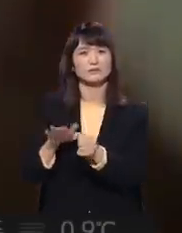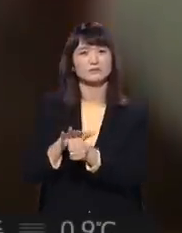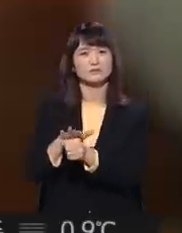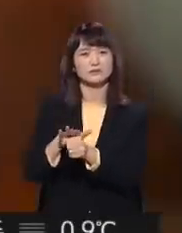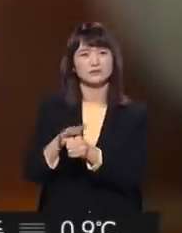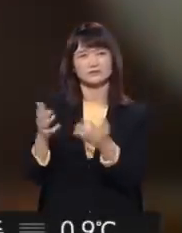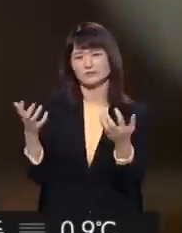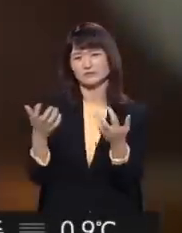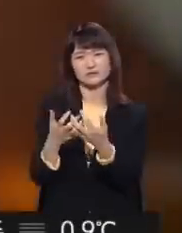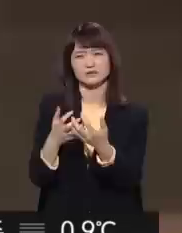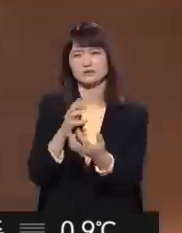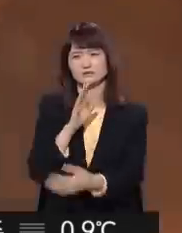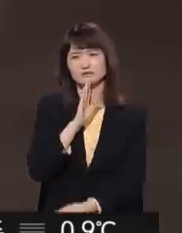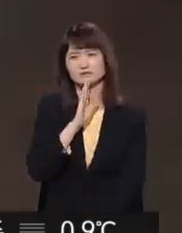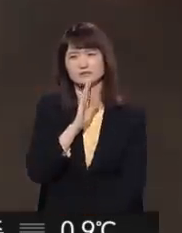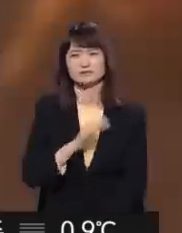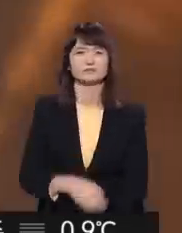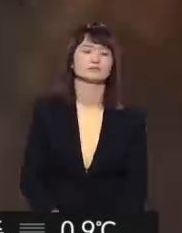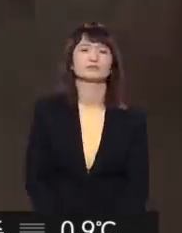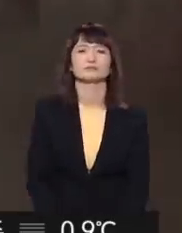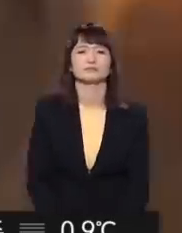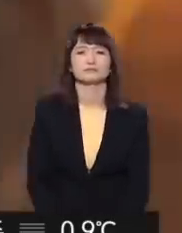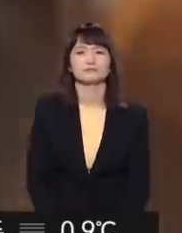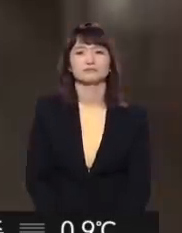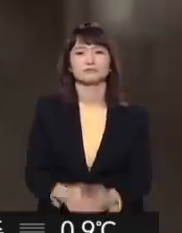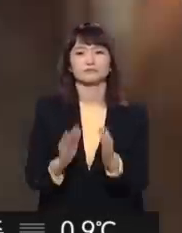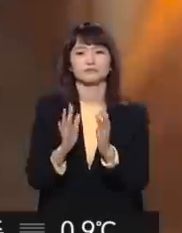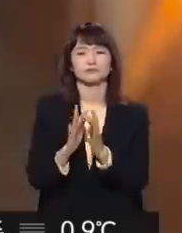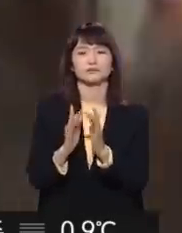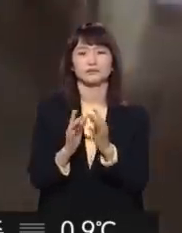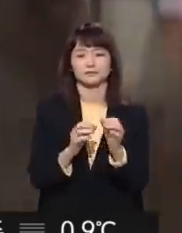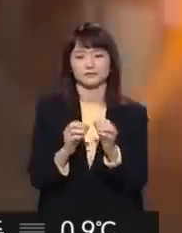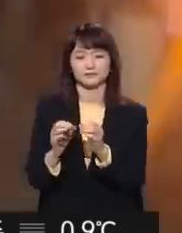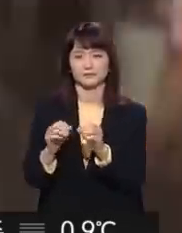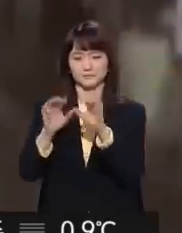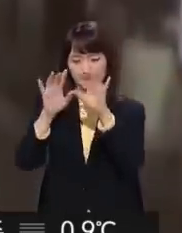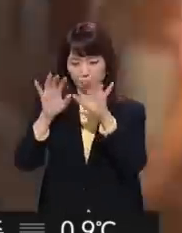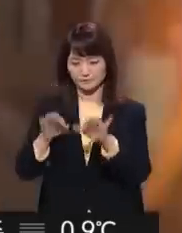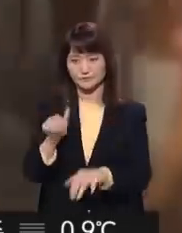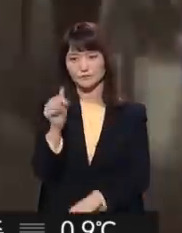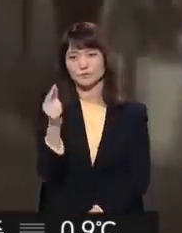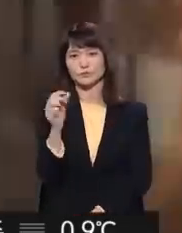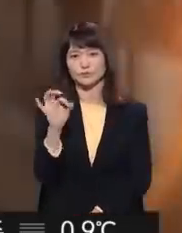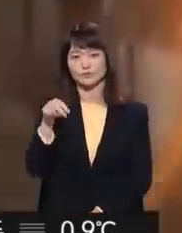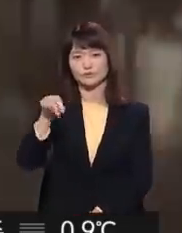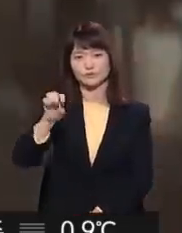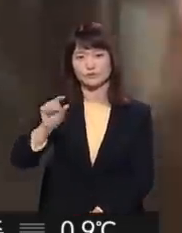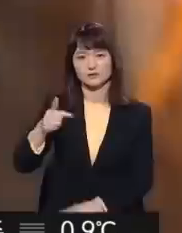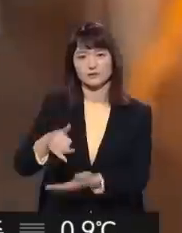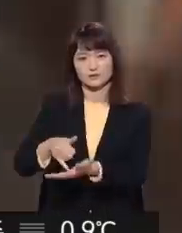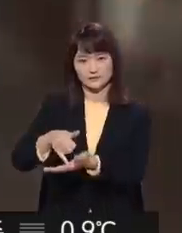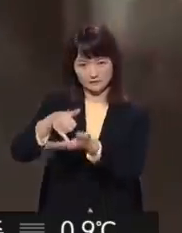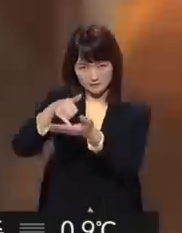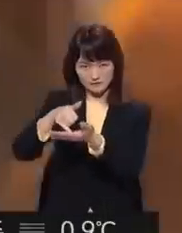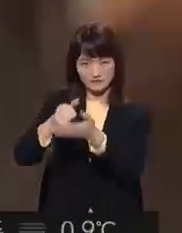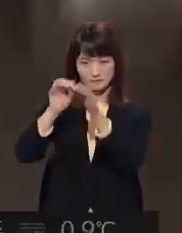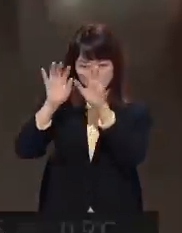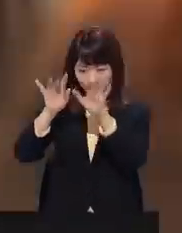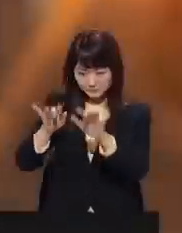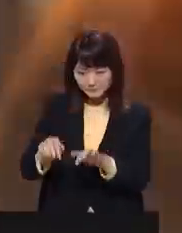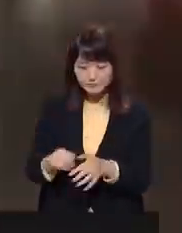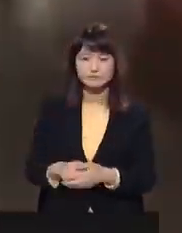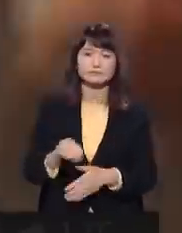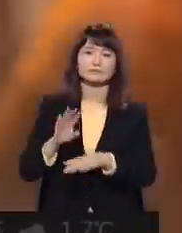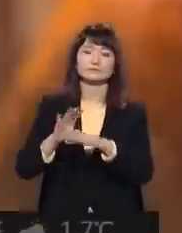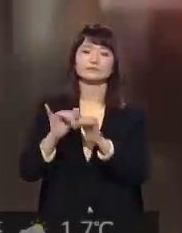들었는데 진짜인 것 같습니다. 네, 오늘 한 온라인 커뮤니티에요. 홍석천 인성이라는 제목의 글이 올라왔습니다. 이 글쓴이는